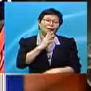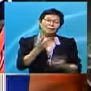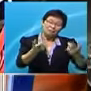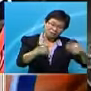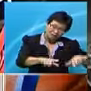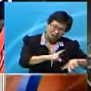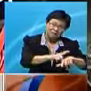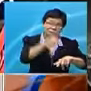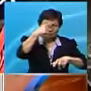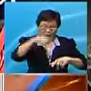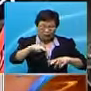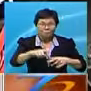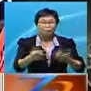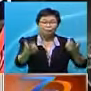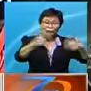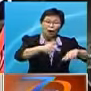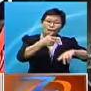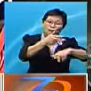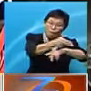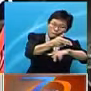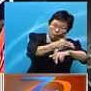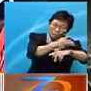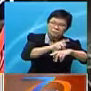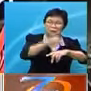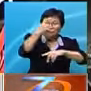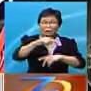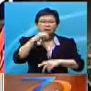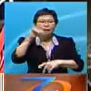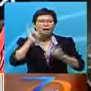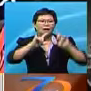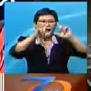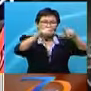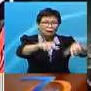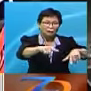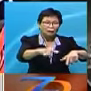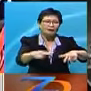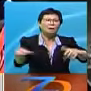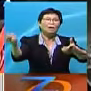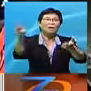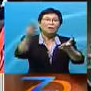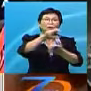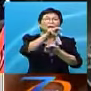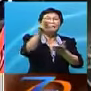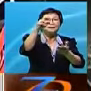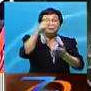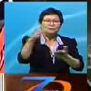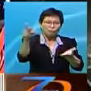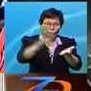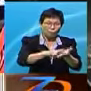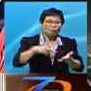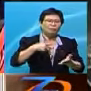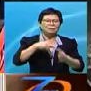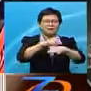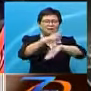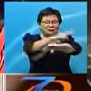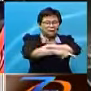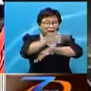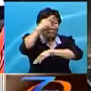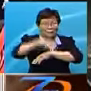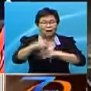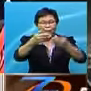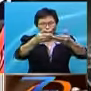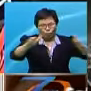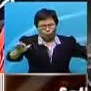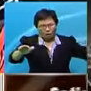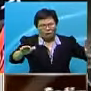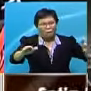di Thailand. Sebab itu kita letak semalam SDR, Sudden Death Report. Tetapi di Thailand, dia akan buka kes itu di bawah